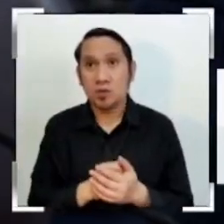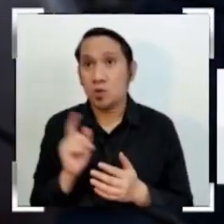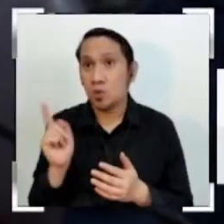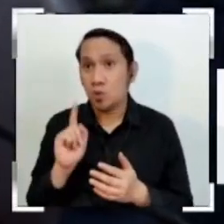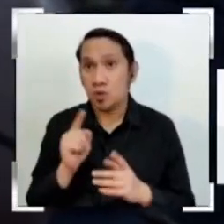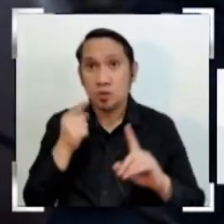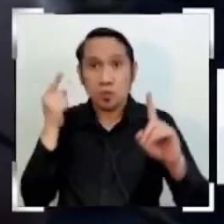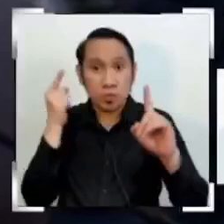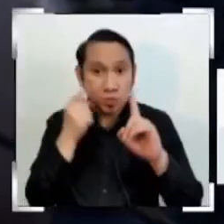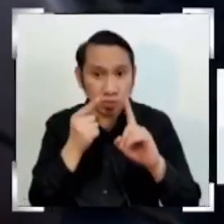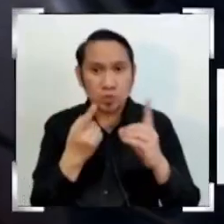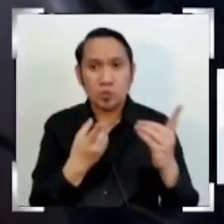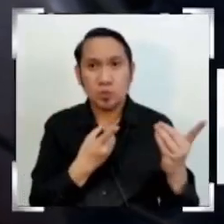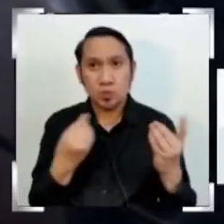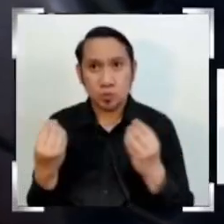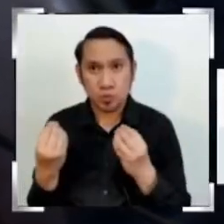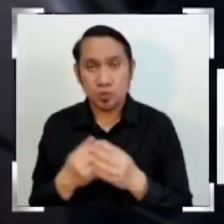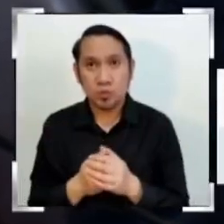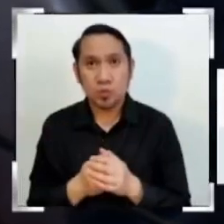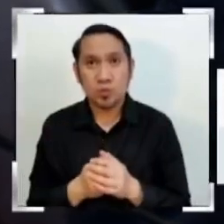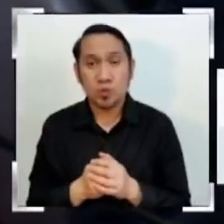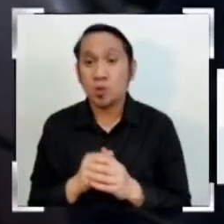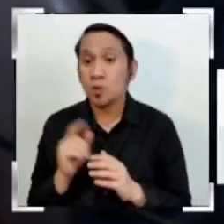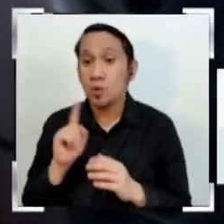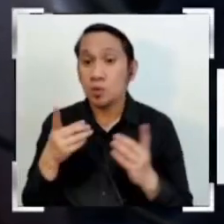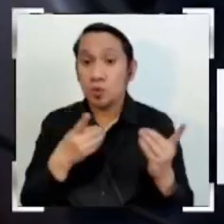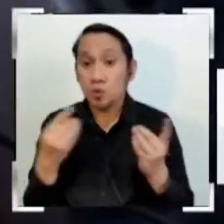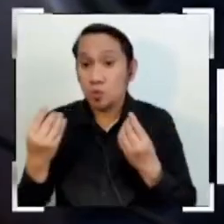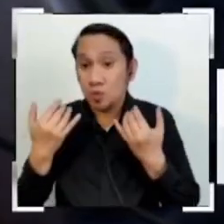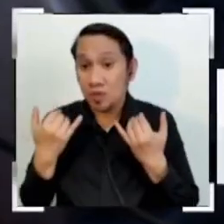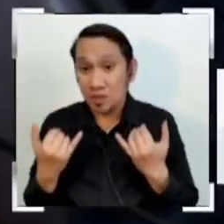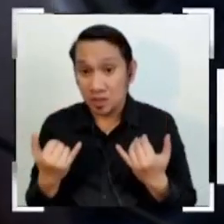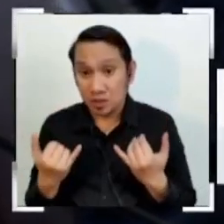do with what we are doing now with the